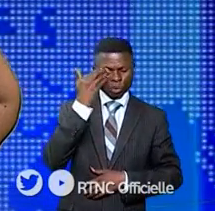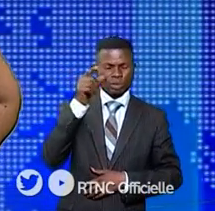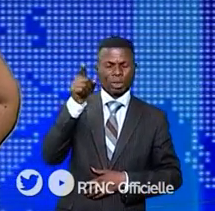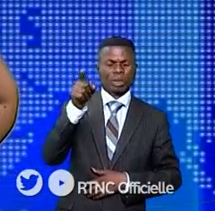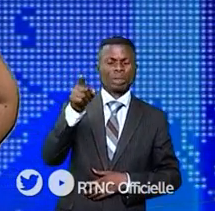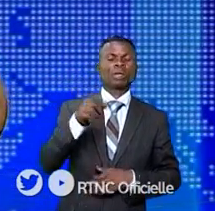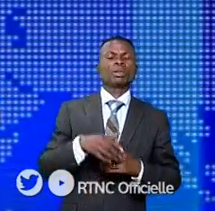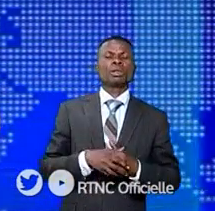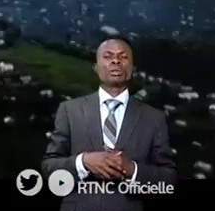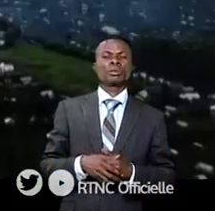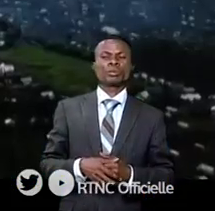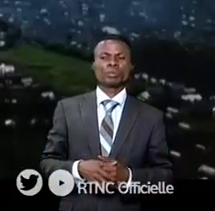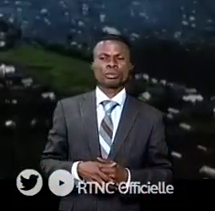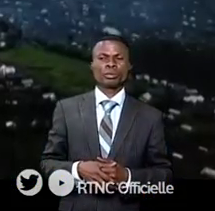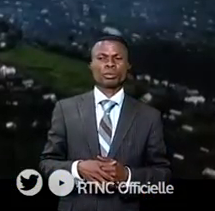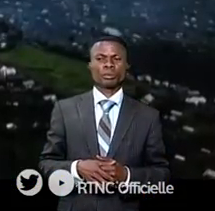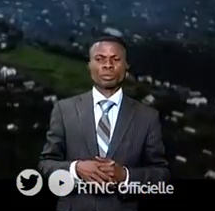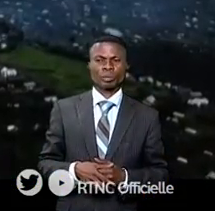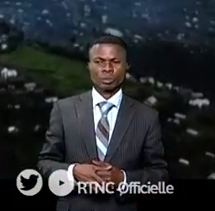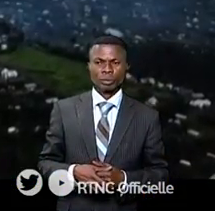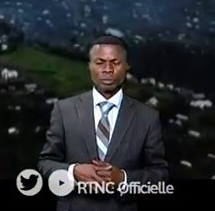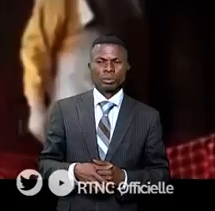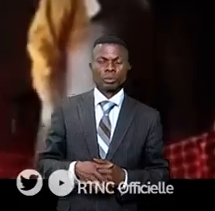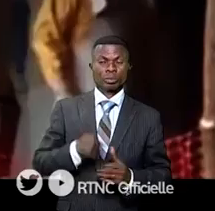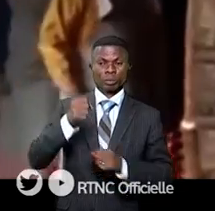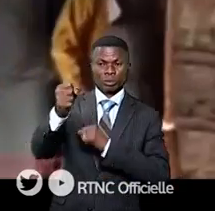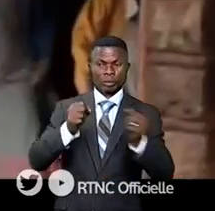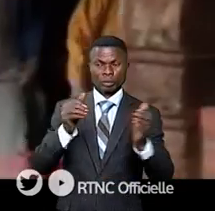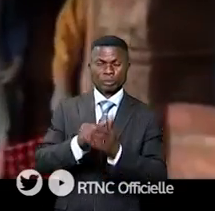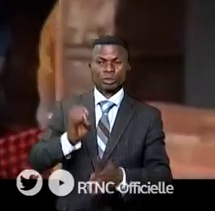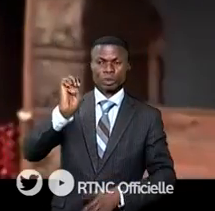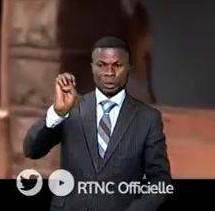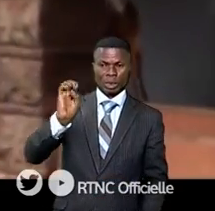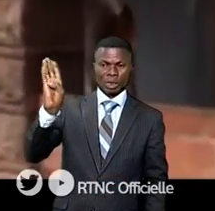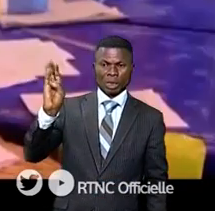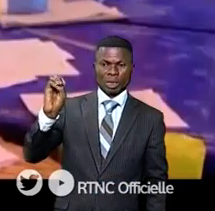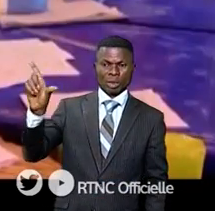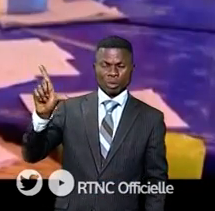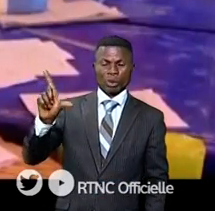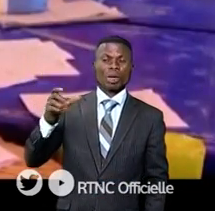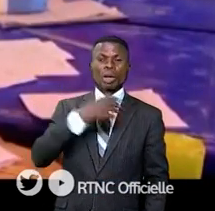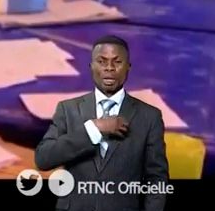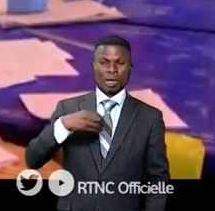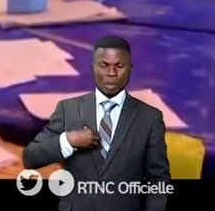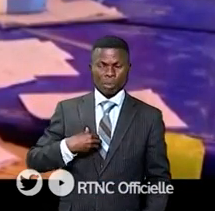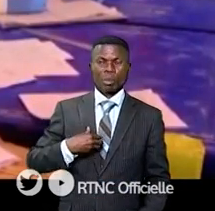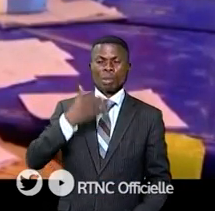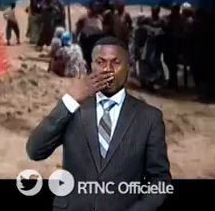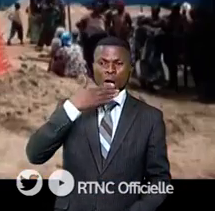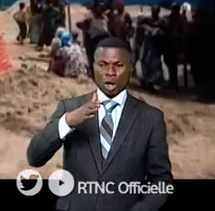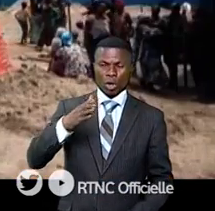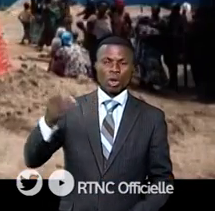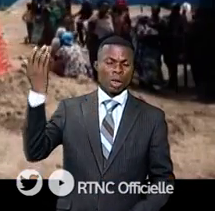avec Yvette Makuntima. En plein cœur de la lutte contre Ebola, certains prestataires de soins, femmes, ont été soumis à des